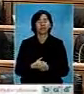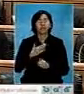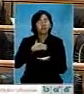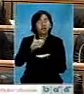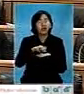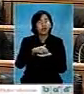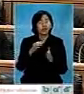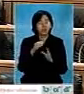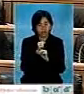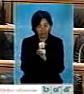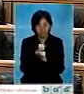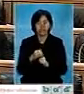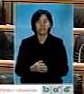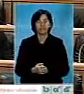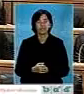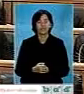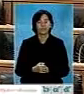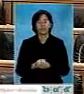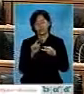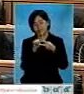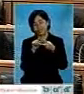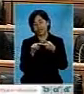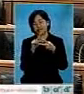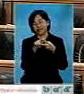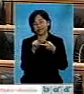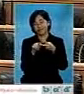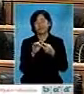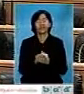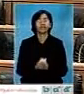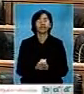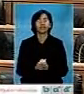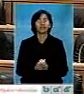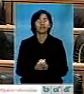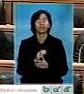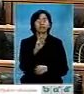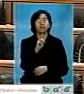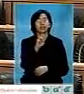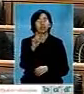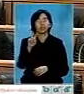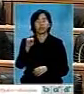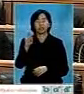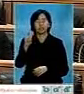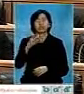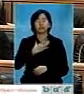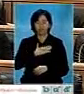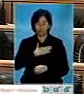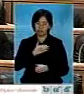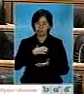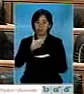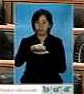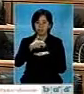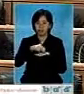สั้นๆว่าสองมาตรานี้แต่เป็นประเด็นที่มาตรา237มาตร